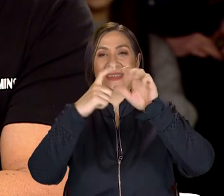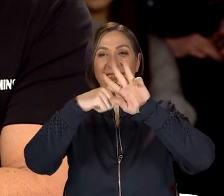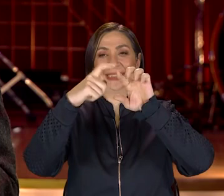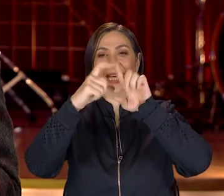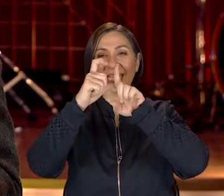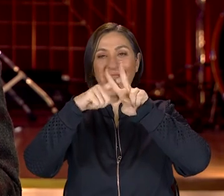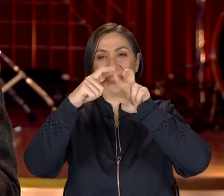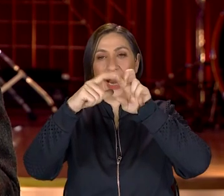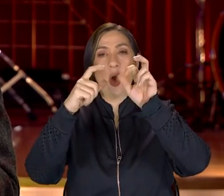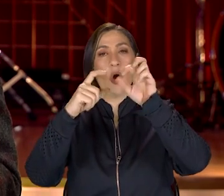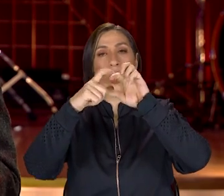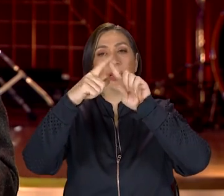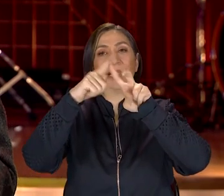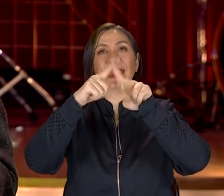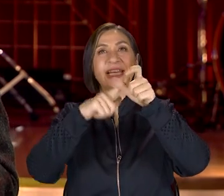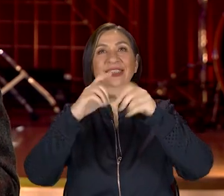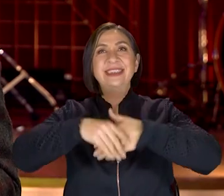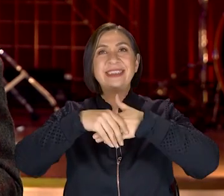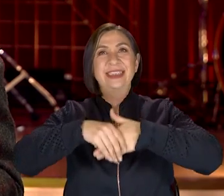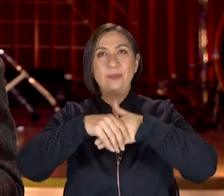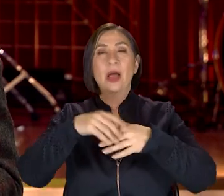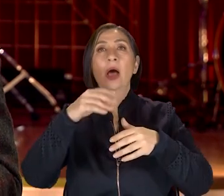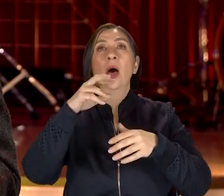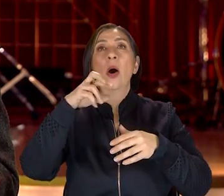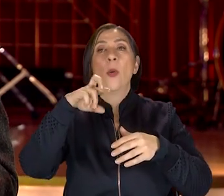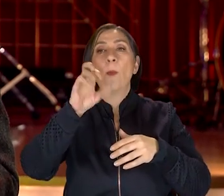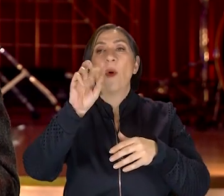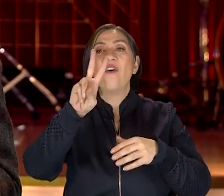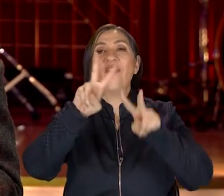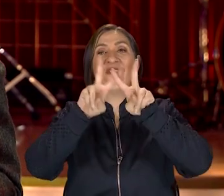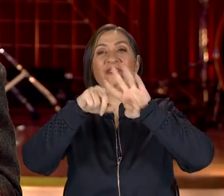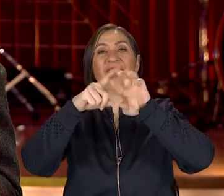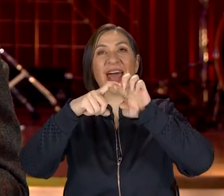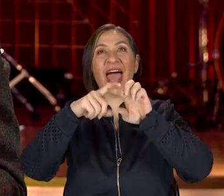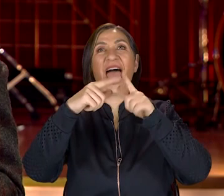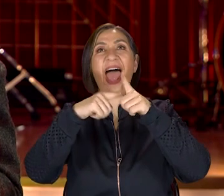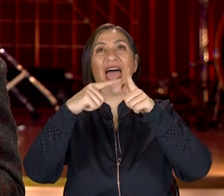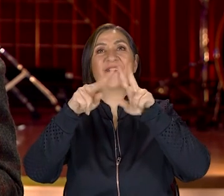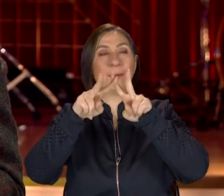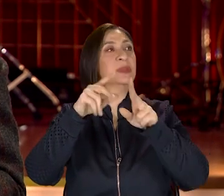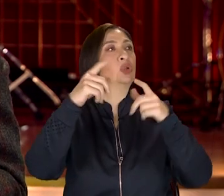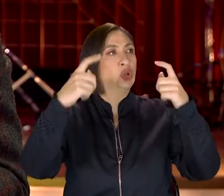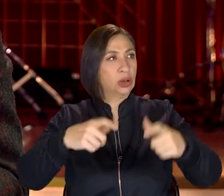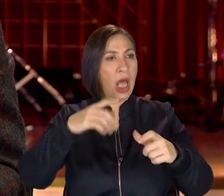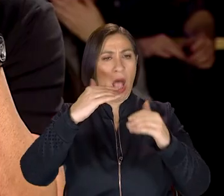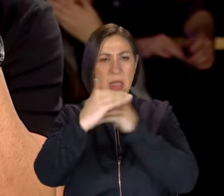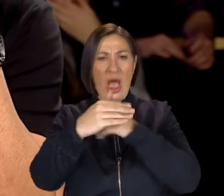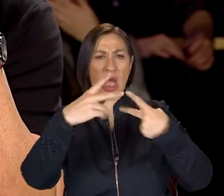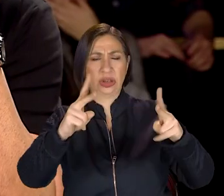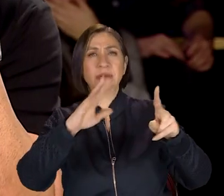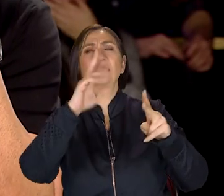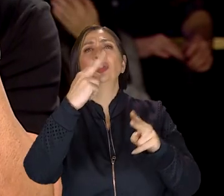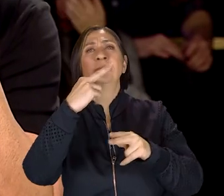Serdar Ortaç'la tanışmandan söz ediyorsun. O dönem Power FM stüdyosu Taksim'in içinde tam ortada halka açık bir alandaydı. Bir gün camın